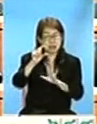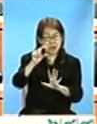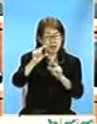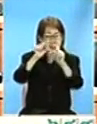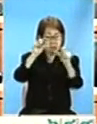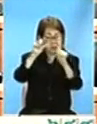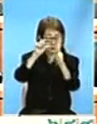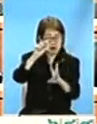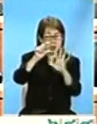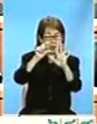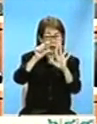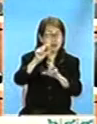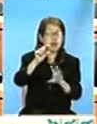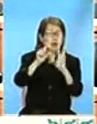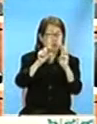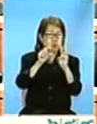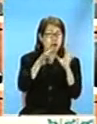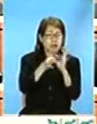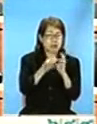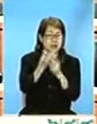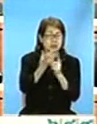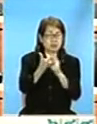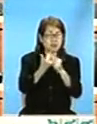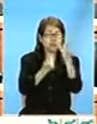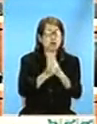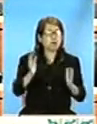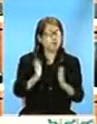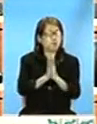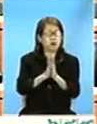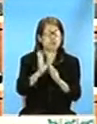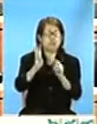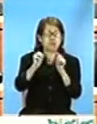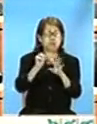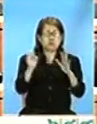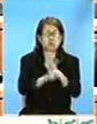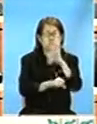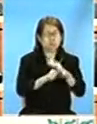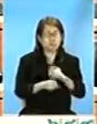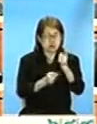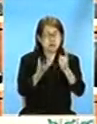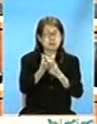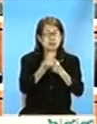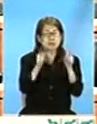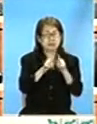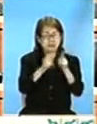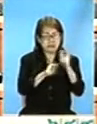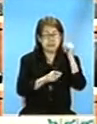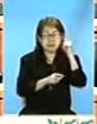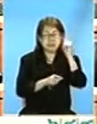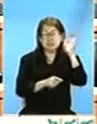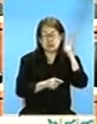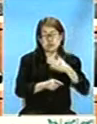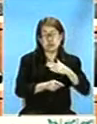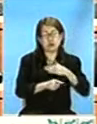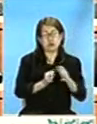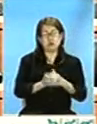ครับวรรคที่6เป็นเรื่องการนับคะแนนท่านก็ยังคงต้องใช้การนับคะแนนเช่นเดียวกับมาตรานี้เช่นเดียวกันครับผมยังเชื่ออย่างนั้นครับประเด็นที่